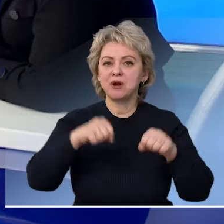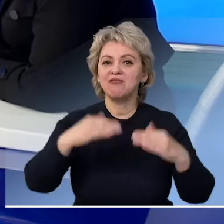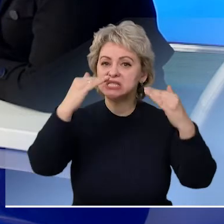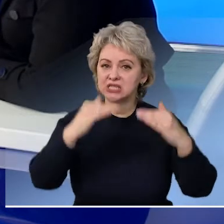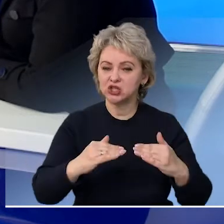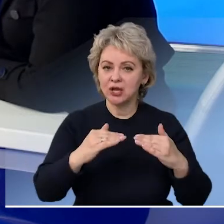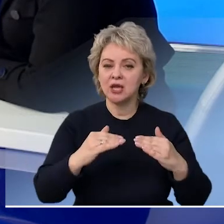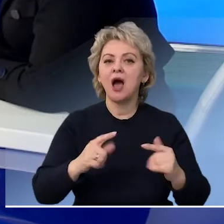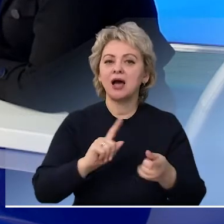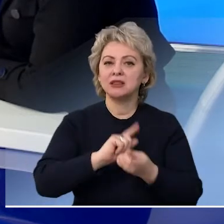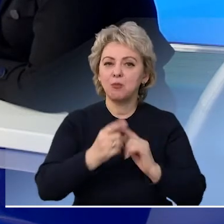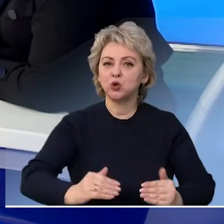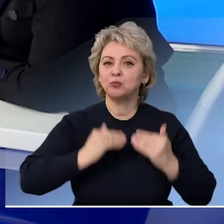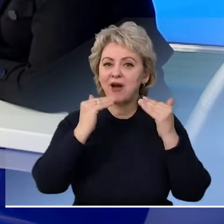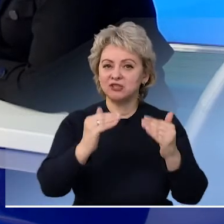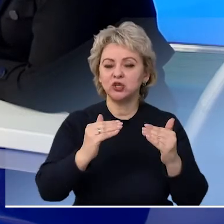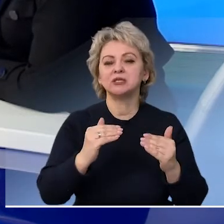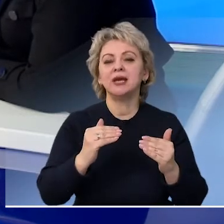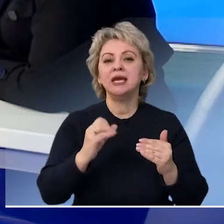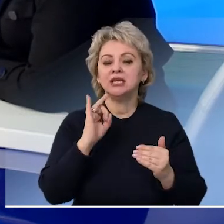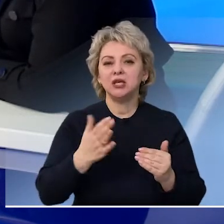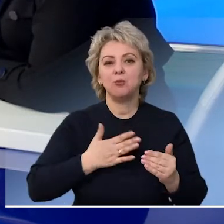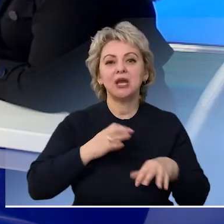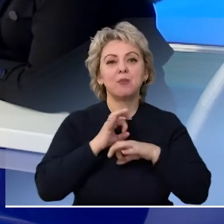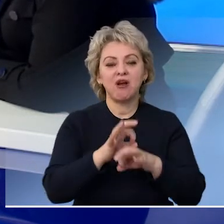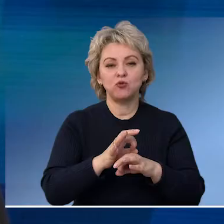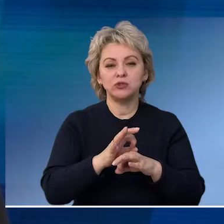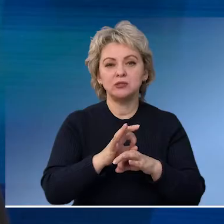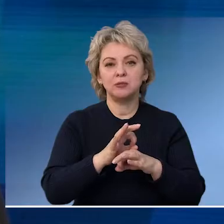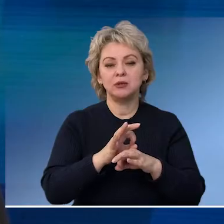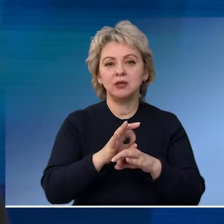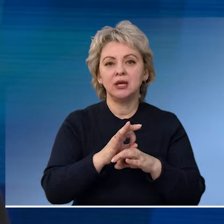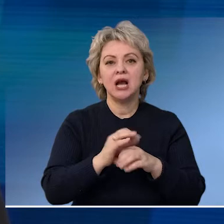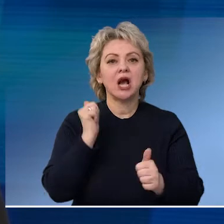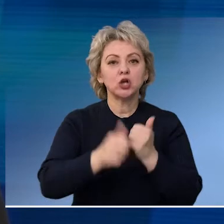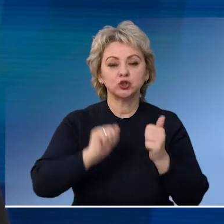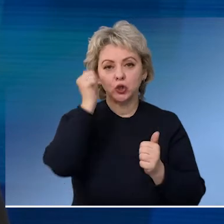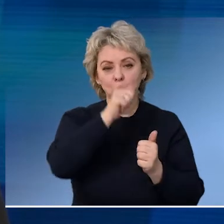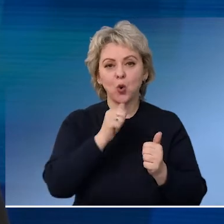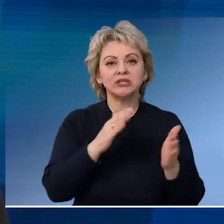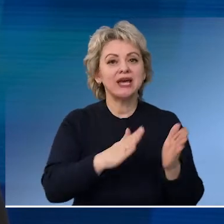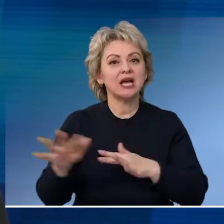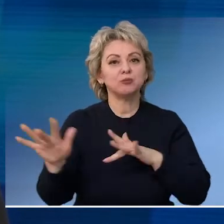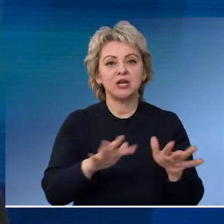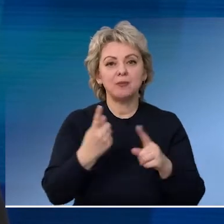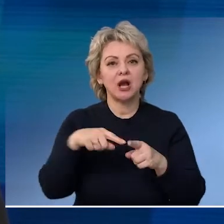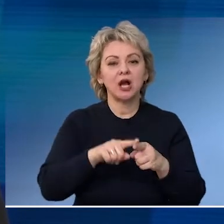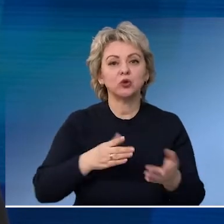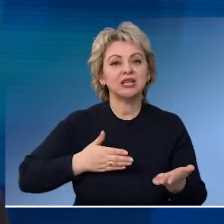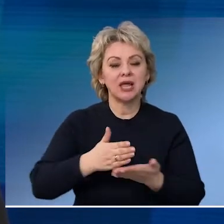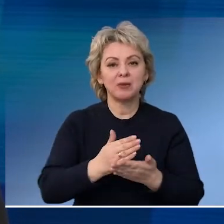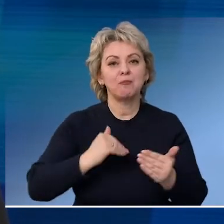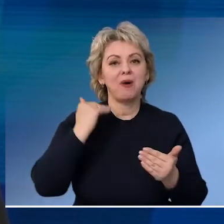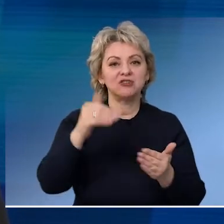права снижать планку, а должны ее только наращивать. И мы проводим из года в год ряд мероприятий,